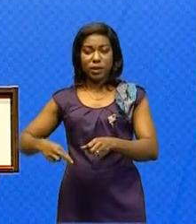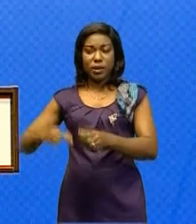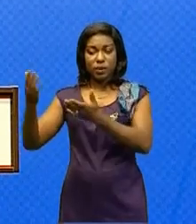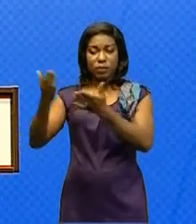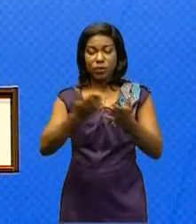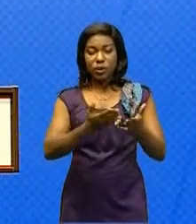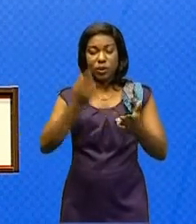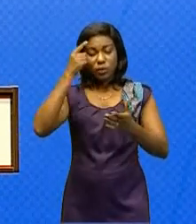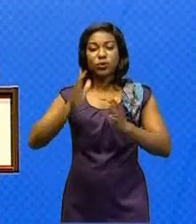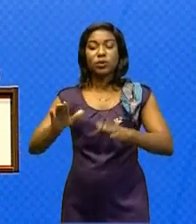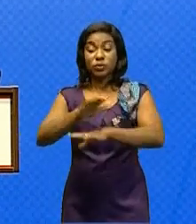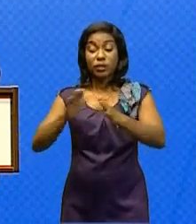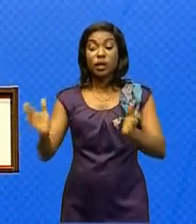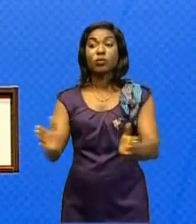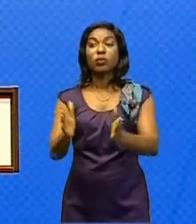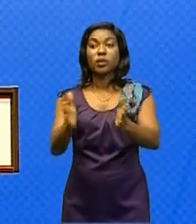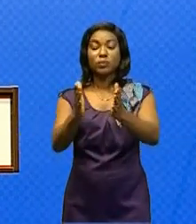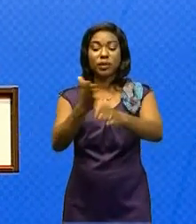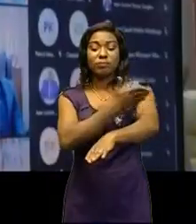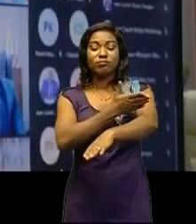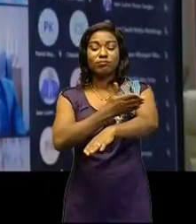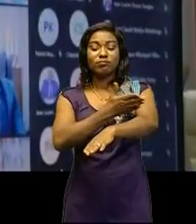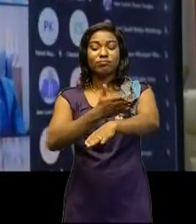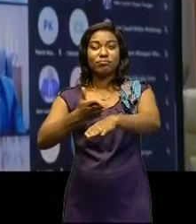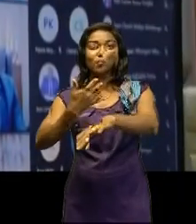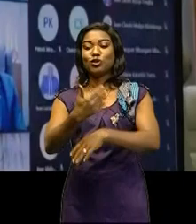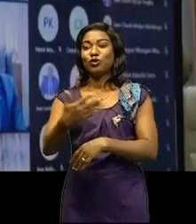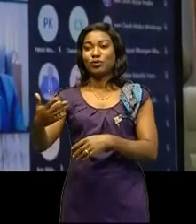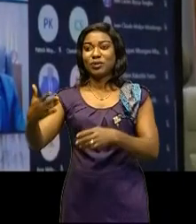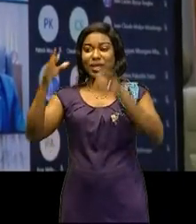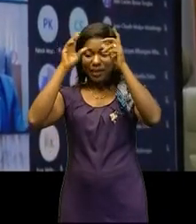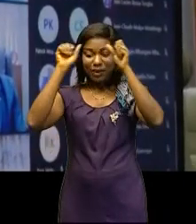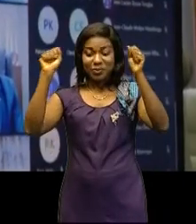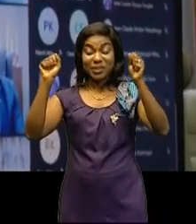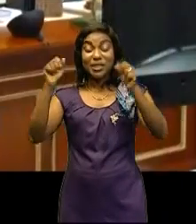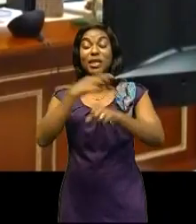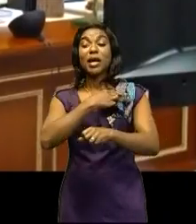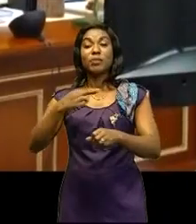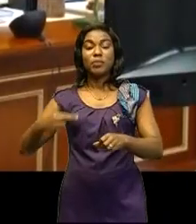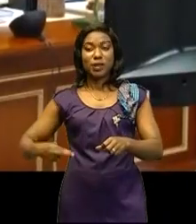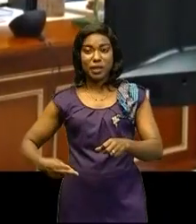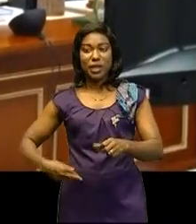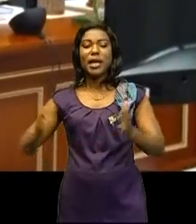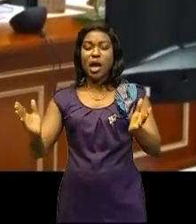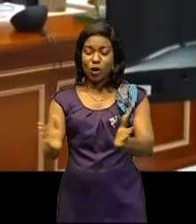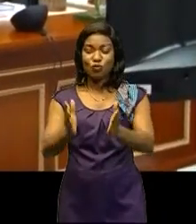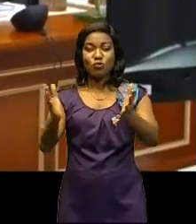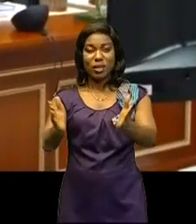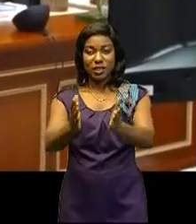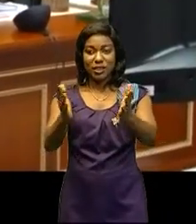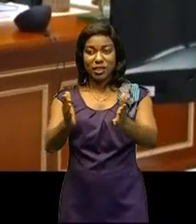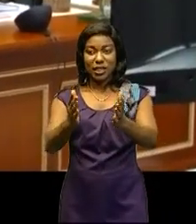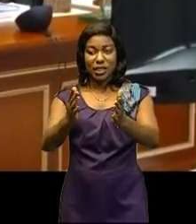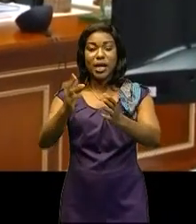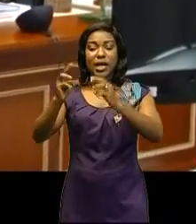Les encouragements pour la baisse de prix. Le président de la République a encouragé les